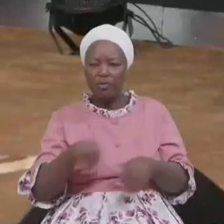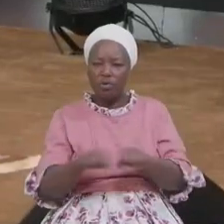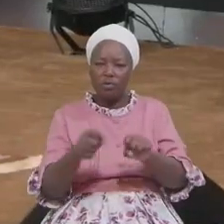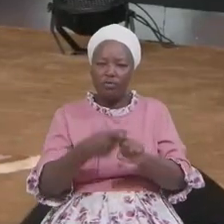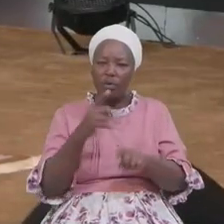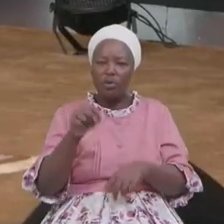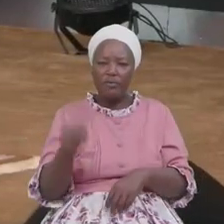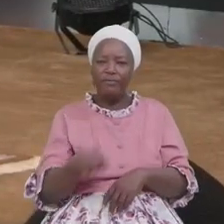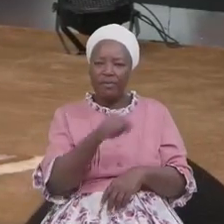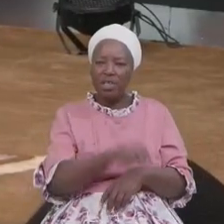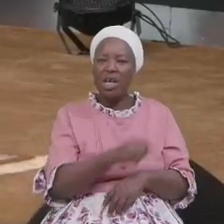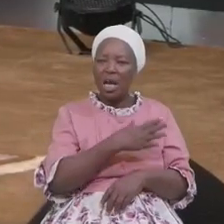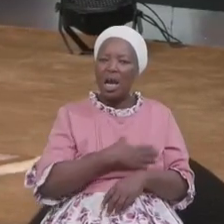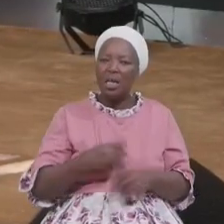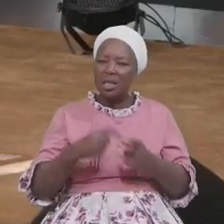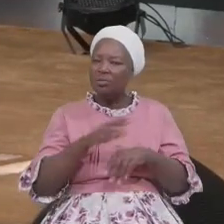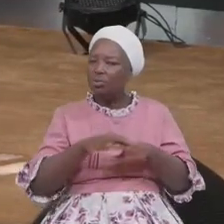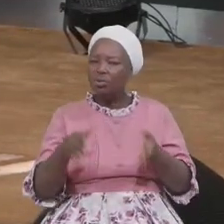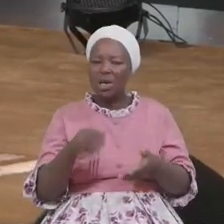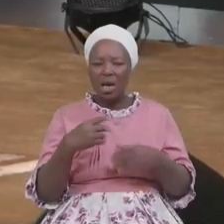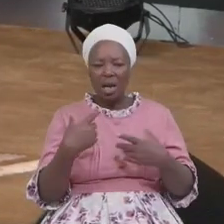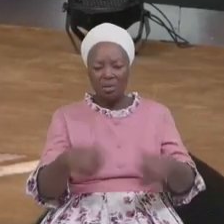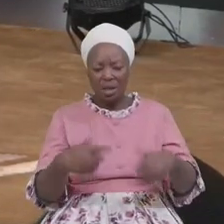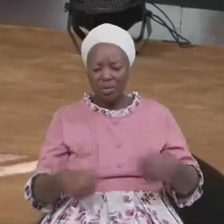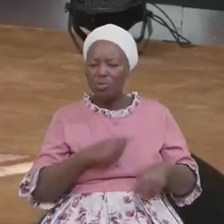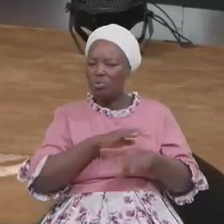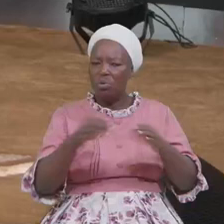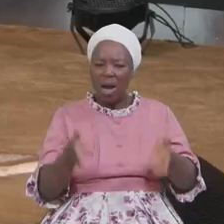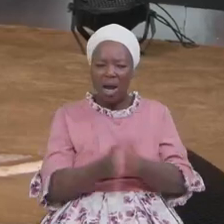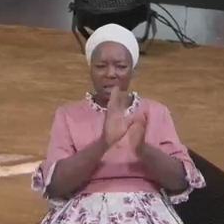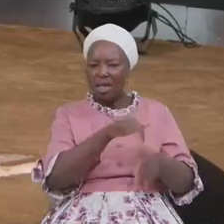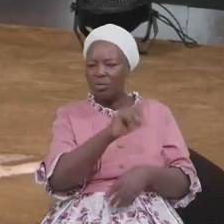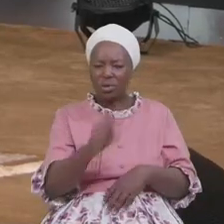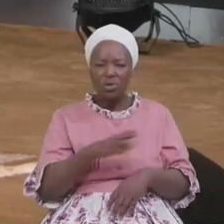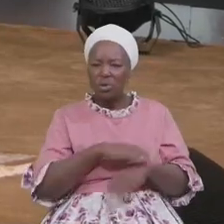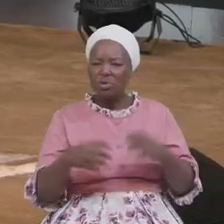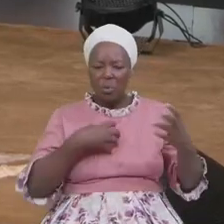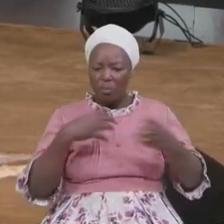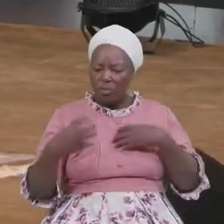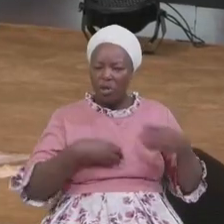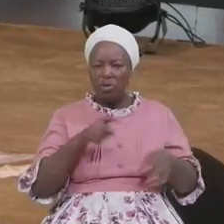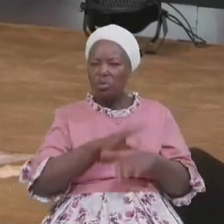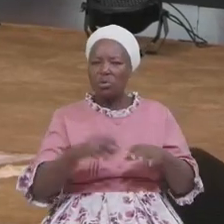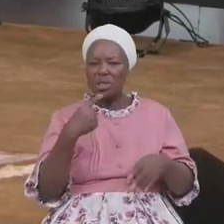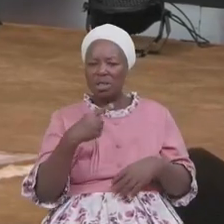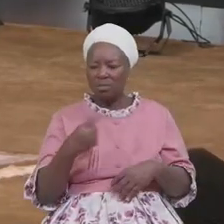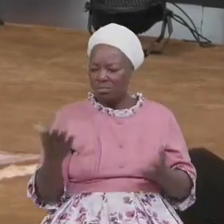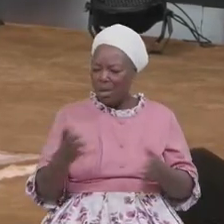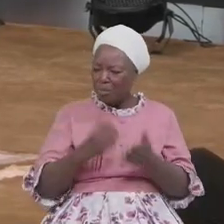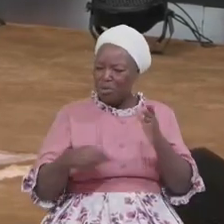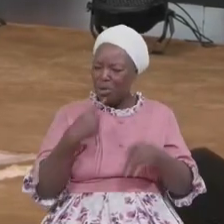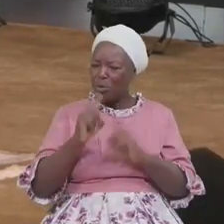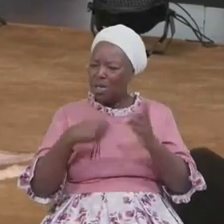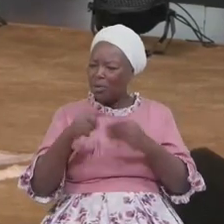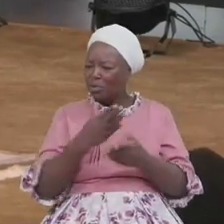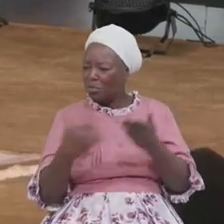pieds et n'argumente pas, ne critique pas, ne dis pas. On parle de quelque chose de plus